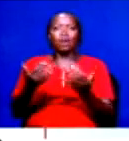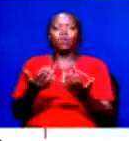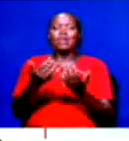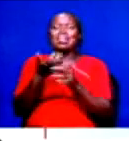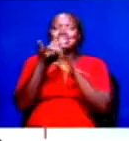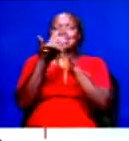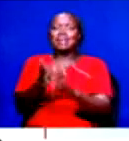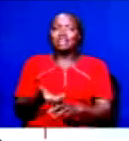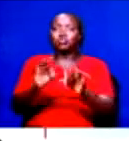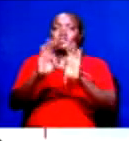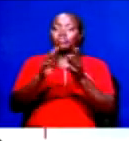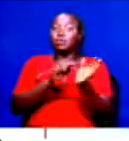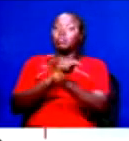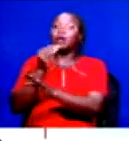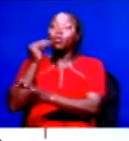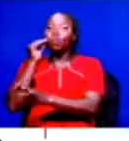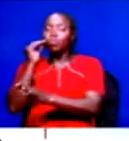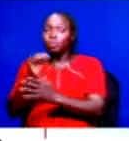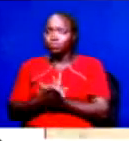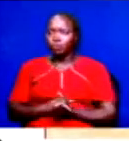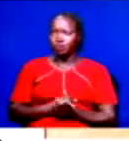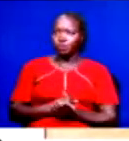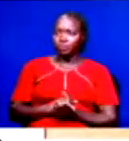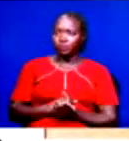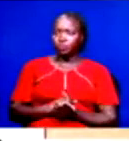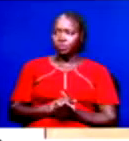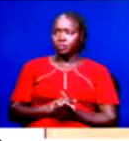kwa familia nyingi kurejea makazi kwao.